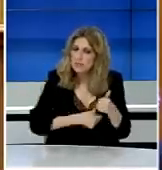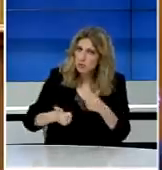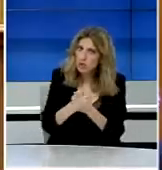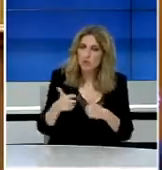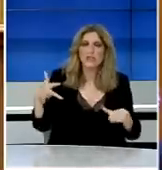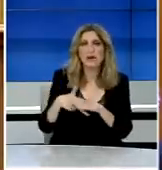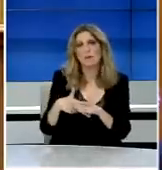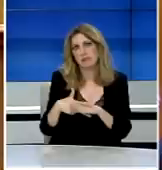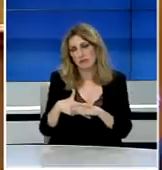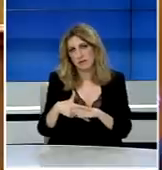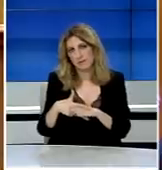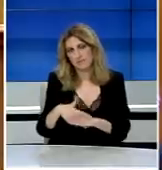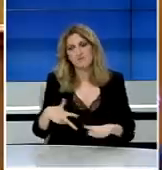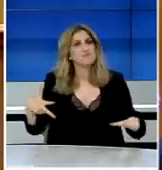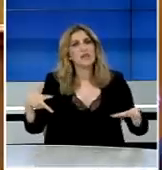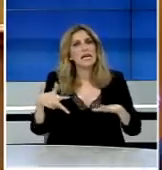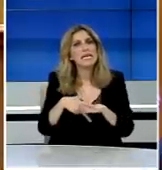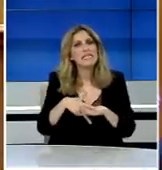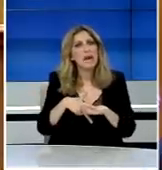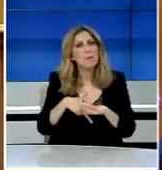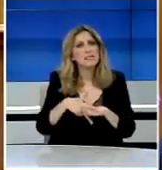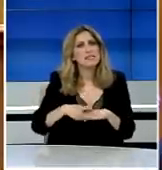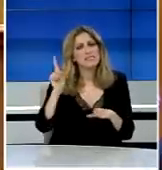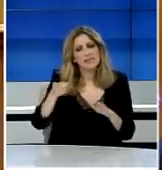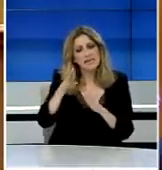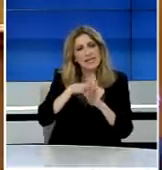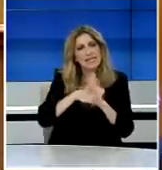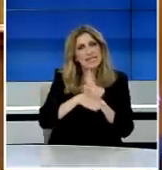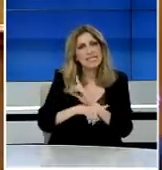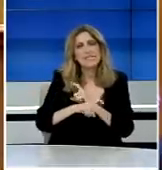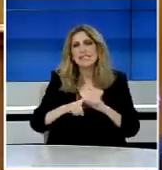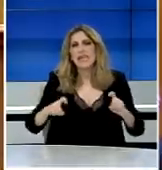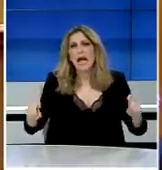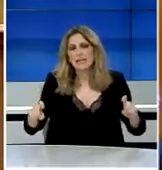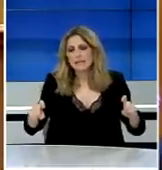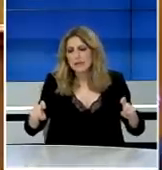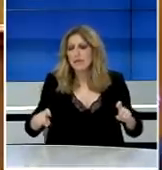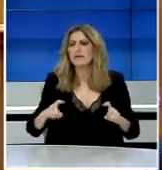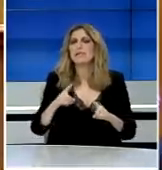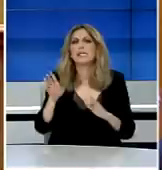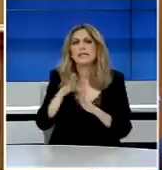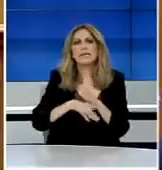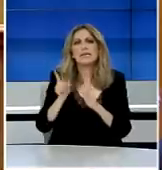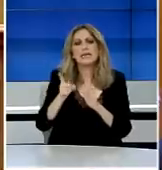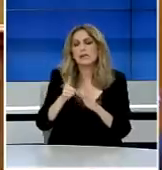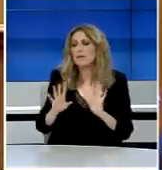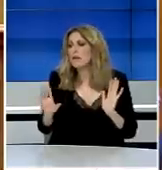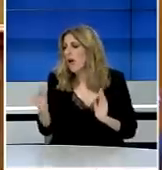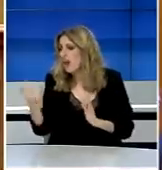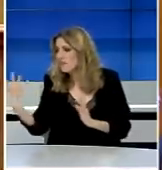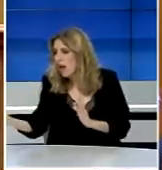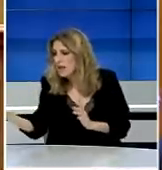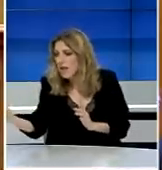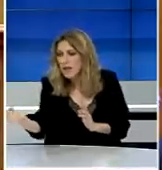τράπεζες λειτουργούν με κριτήρια τα οποία αφορούν καιρούς ομαλότητας, όχι καιρό κρίσης. Η ρευστότητα